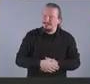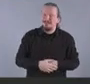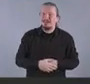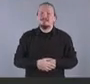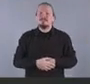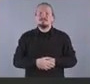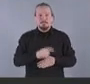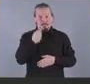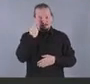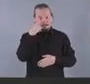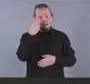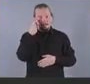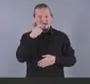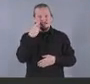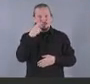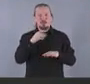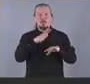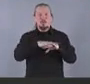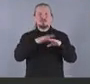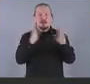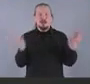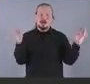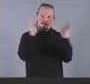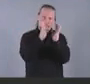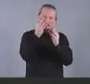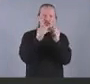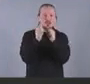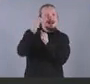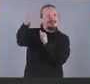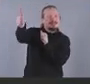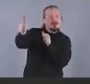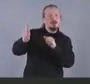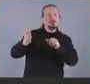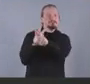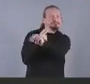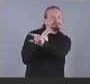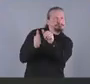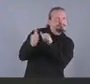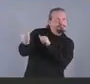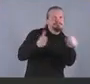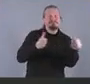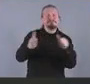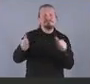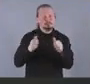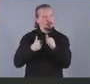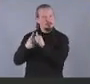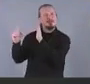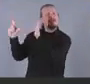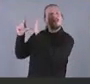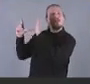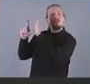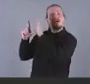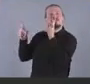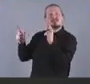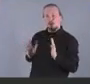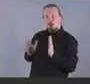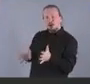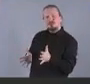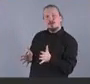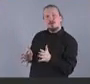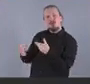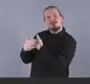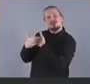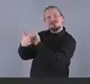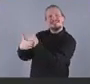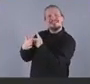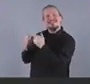le Conseil puisse se réunir en présentiel ou à distance en téléconférence, conformément aux dispositions de la loi Engagement et proximité du 27 décembre